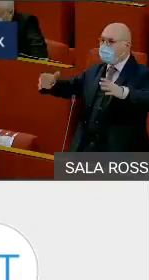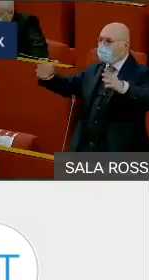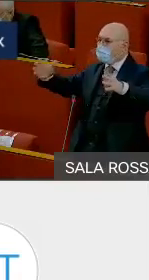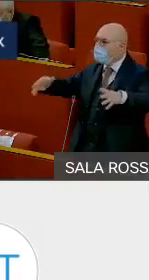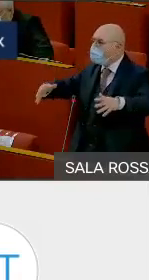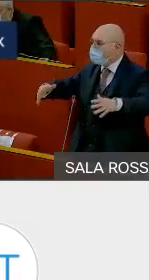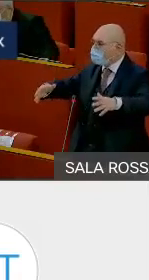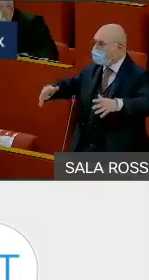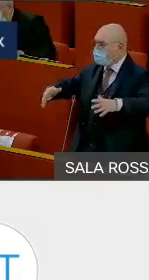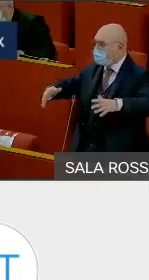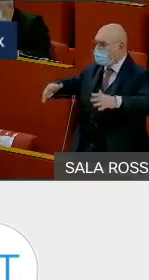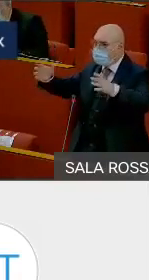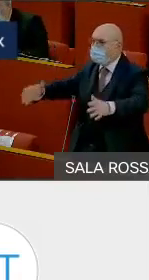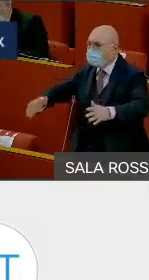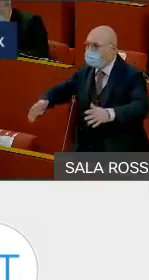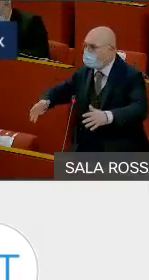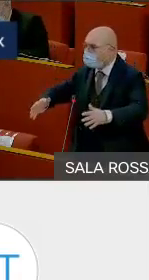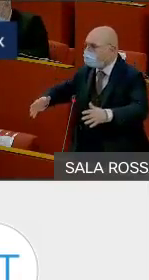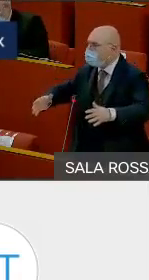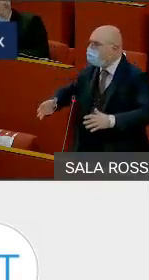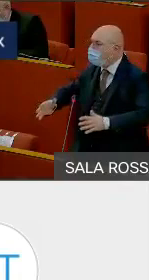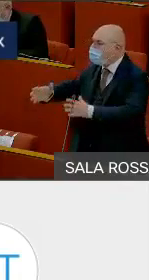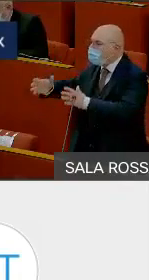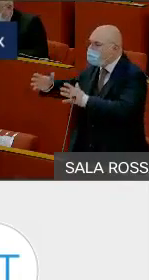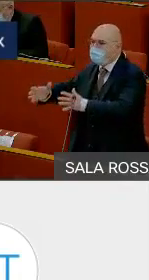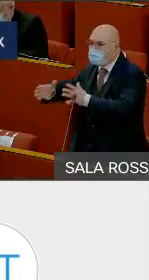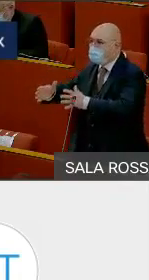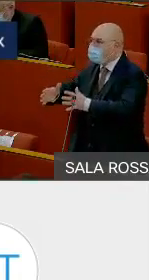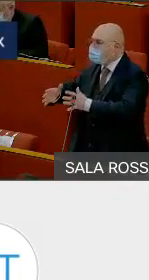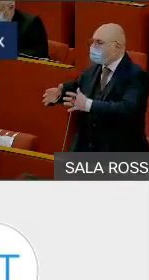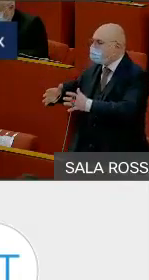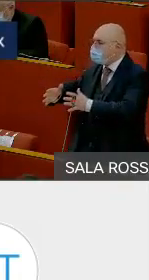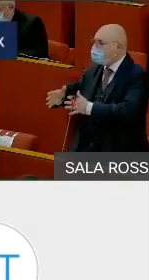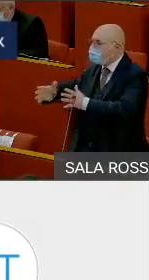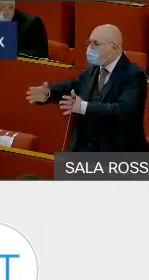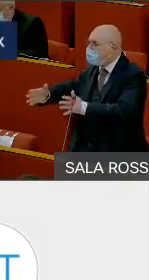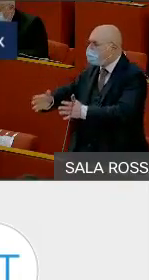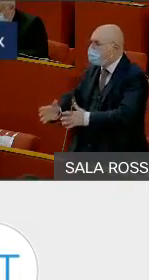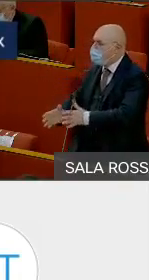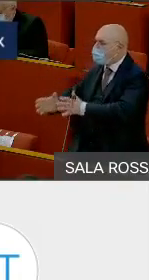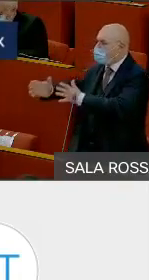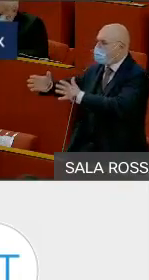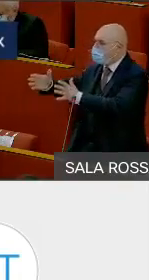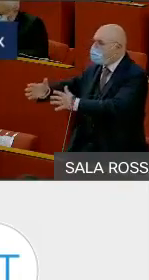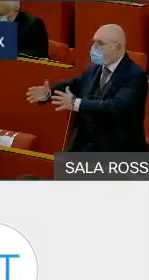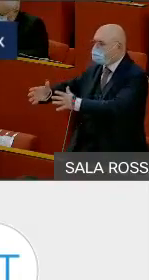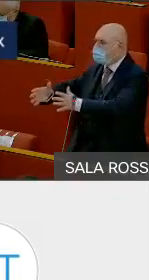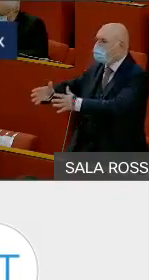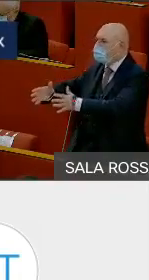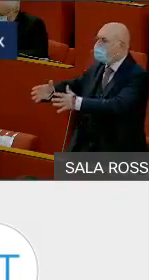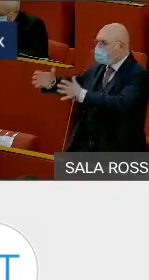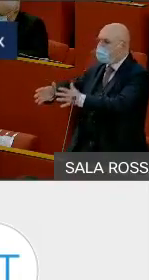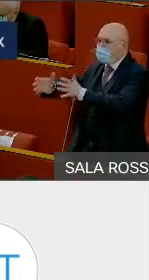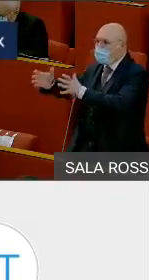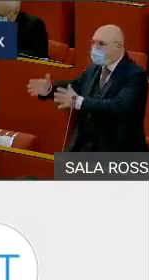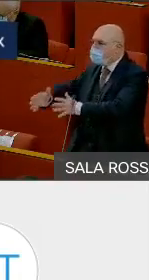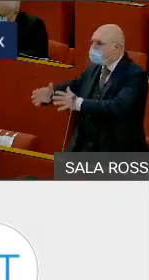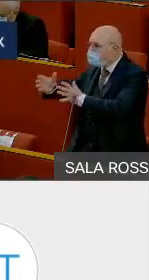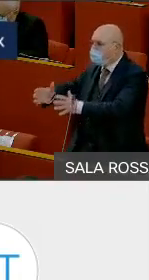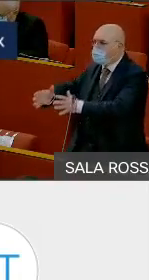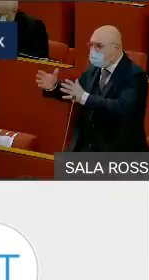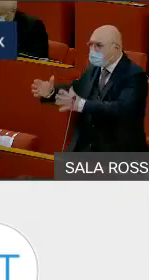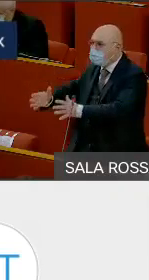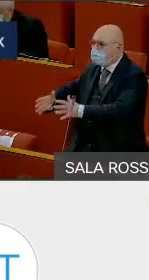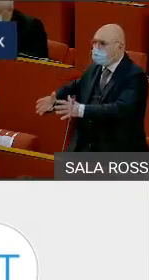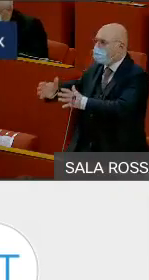di del signor cattaneo adorno bisogna che questa delibera si è accompagnata dalla richiesta di pagamento